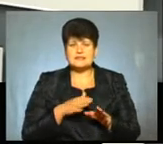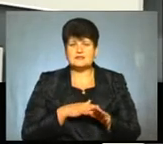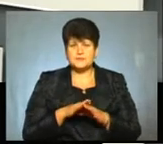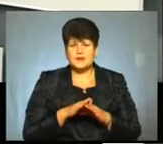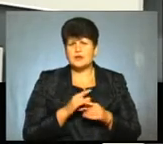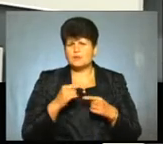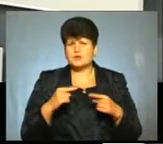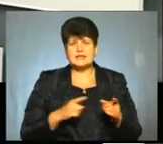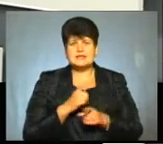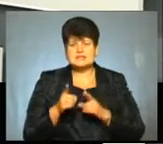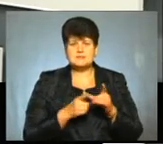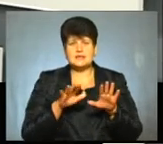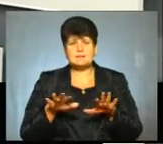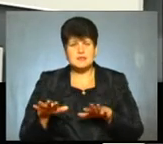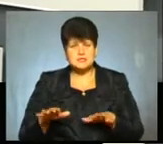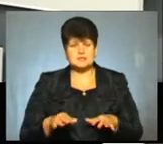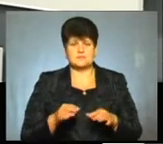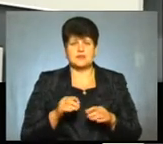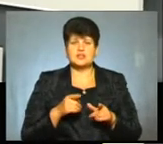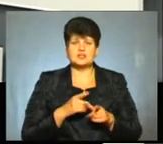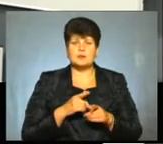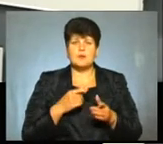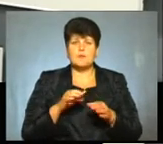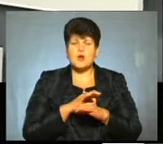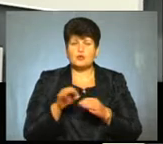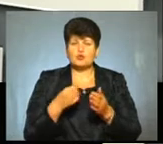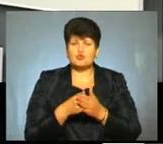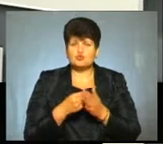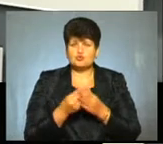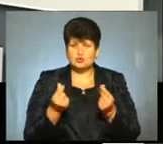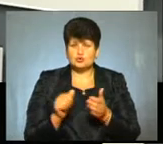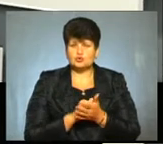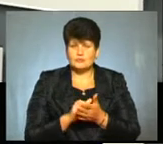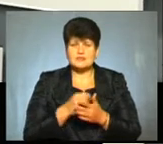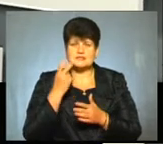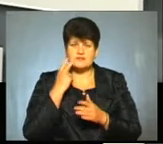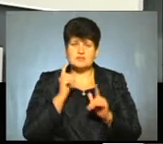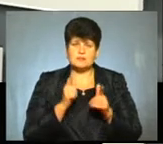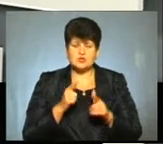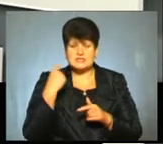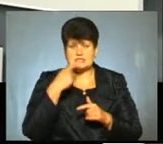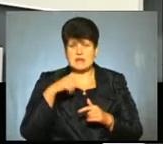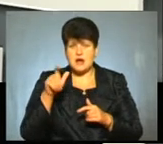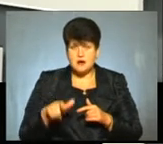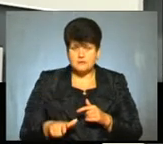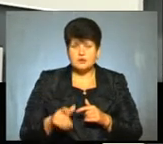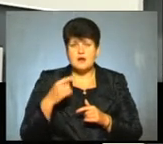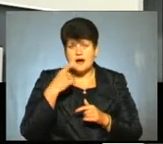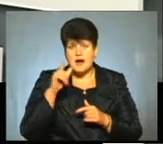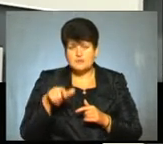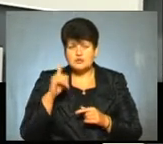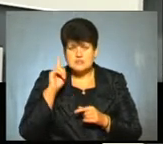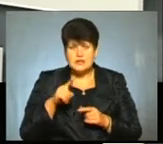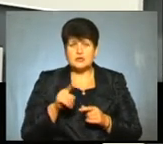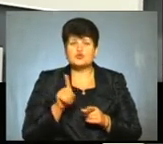І будь-які зміни, чи то зміна місця локації, чи то зміна проєктно-кошторисної документації відбувається завжди за погодженням з автором. Тому автор знає,